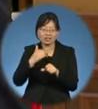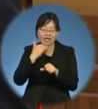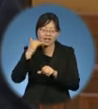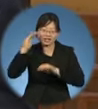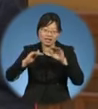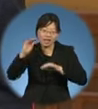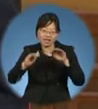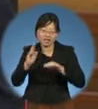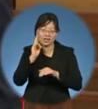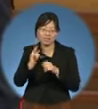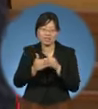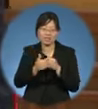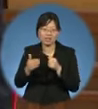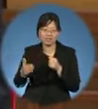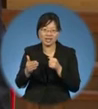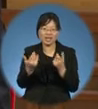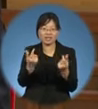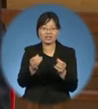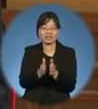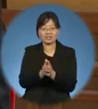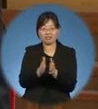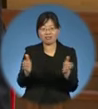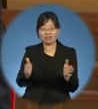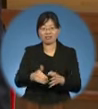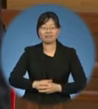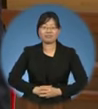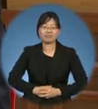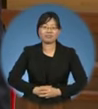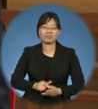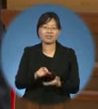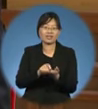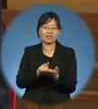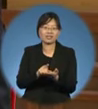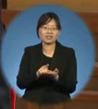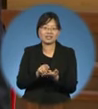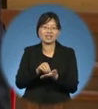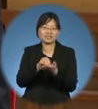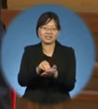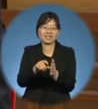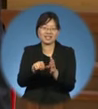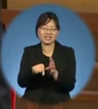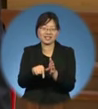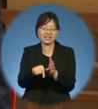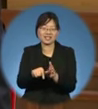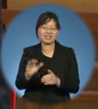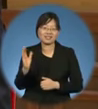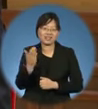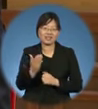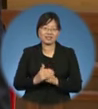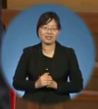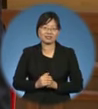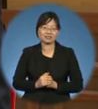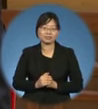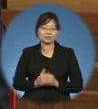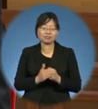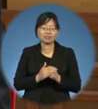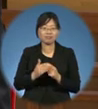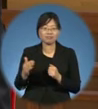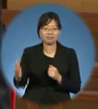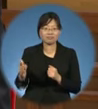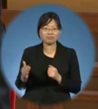네, 그러니까, 네. 그래가지고 시작을 한 게 축구로 입문한 계기가 됐고, 덕분에